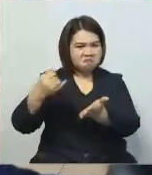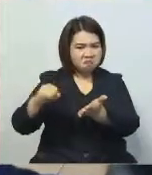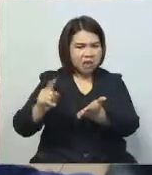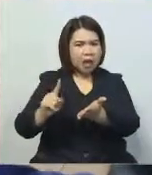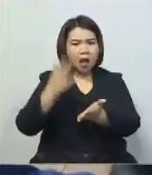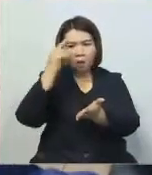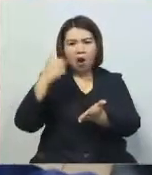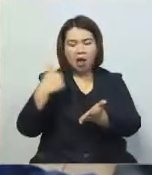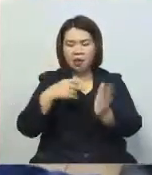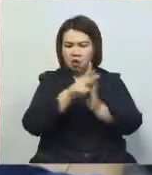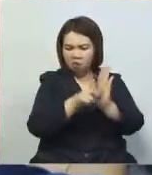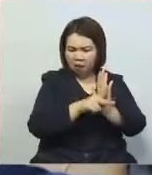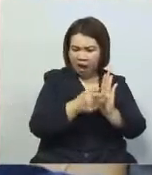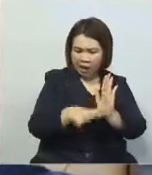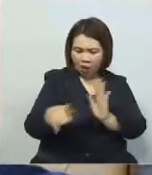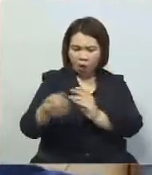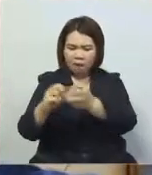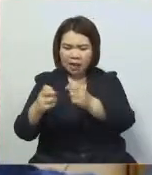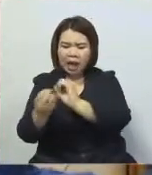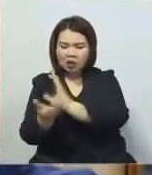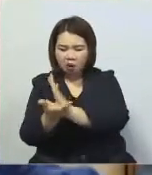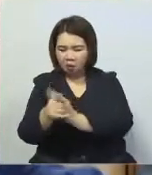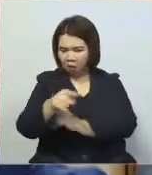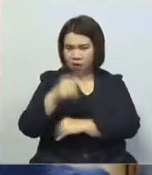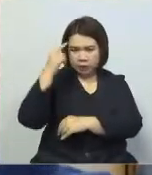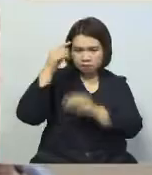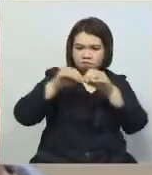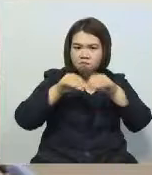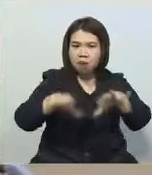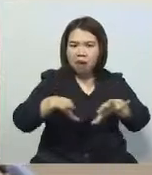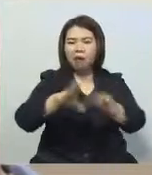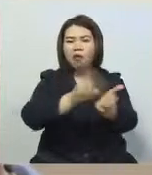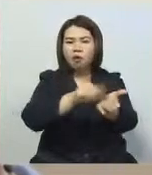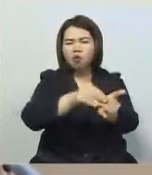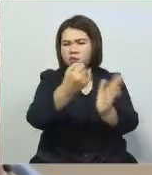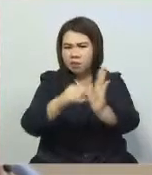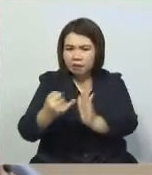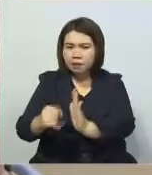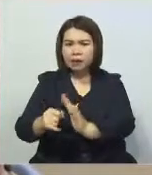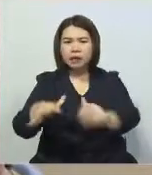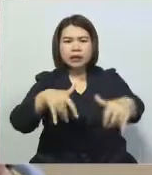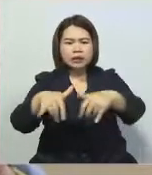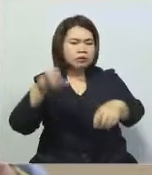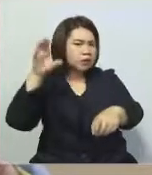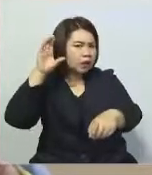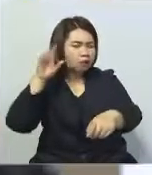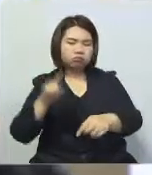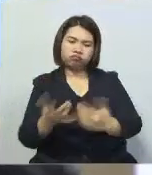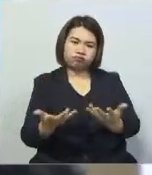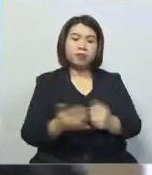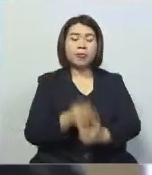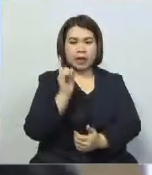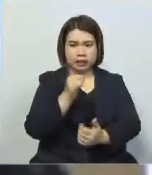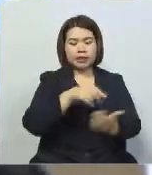การออกกฎหมายนี้และก็นำข้อมูลที่ตัวเองเสียประโยชน์เนี่ยไปบอกกับชาวนาซึ่งความเป็นจริงแล้วนะครับหลังจากอ่านรายละ